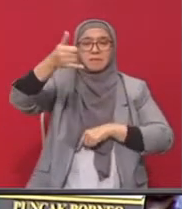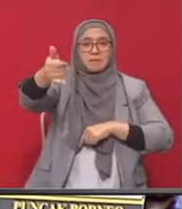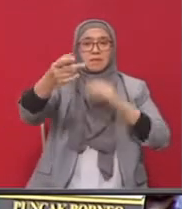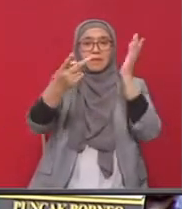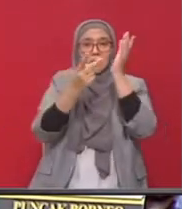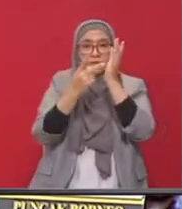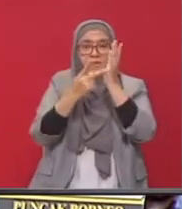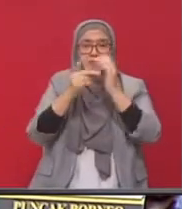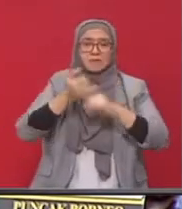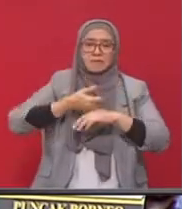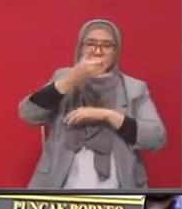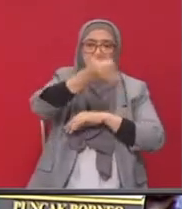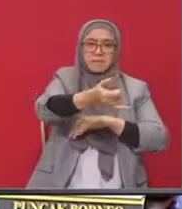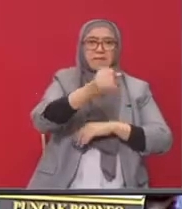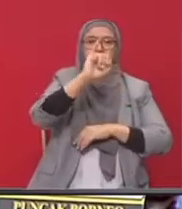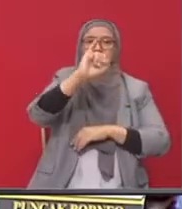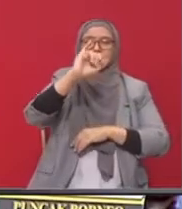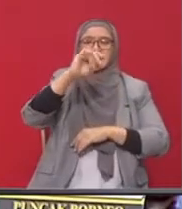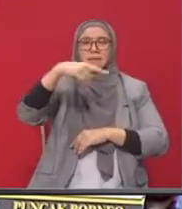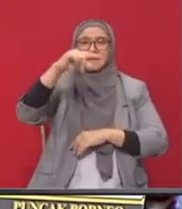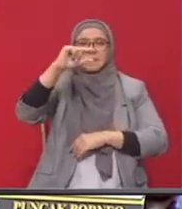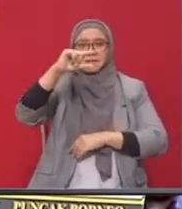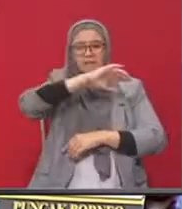disurga Insyaallah meskipun Syech live